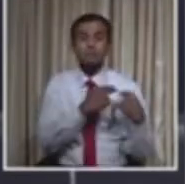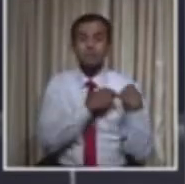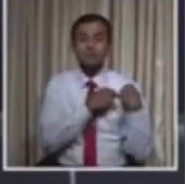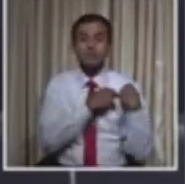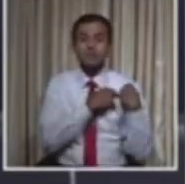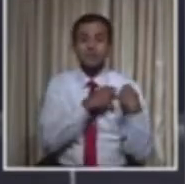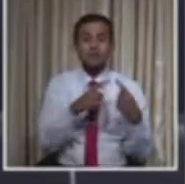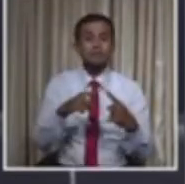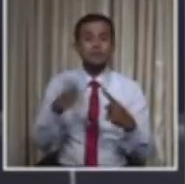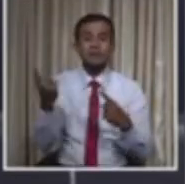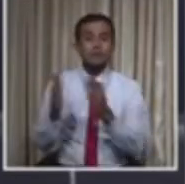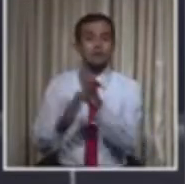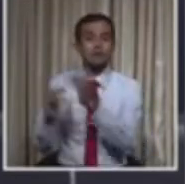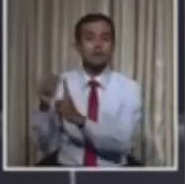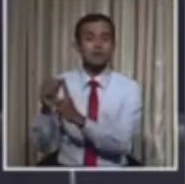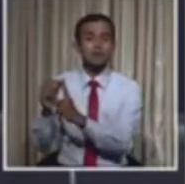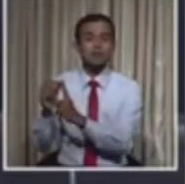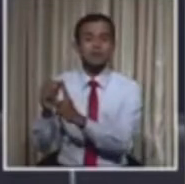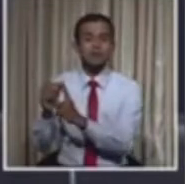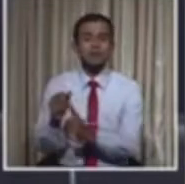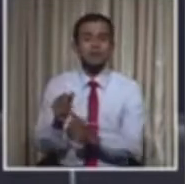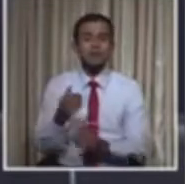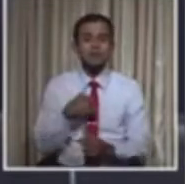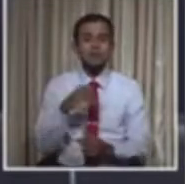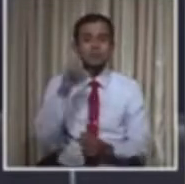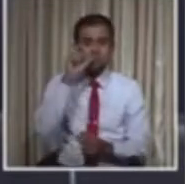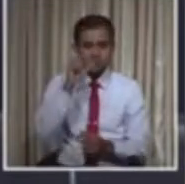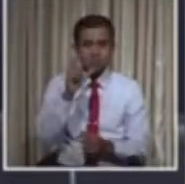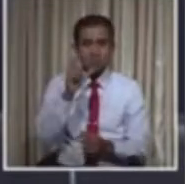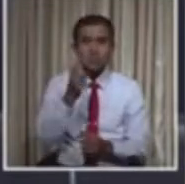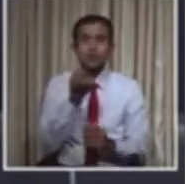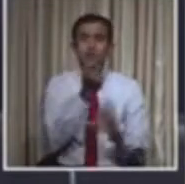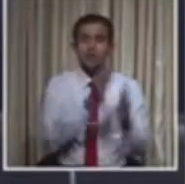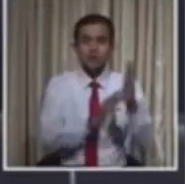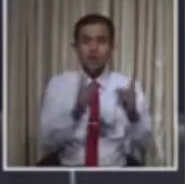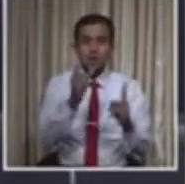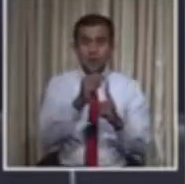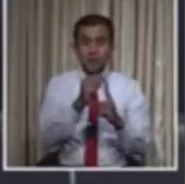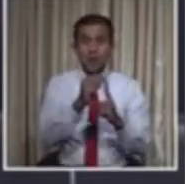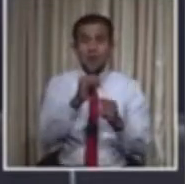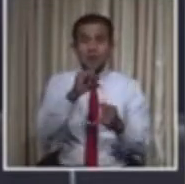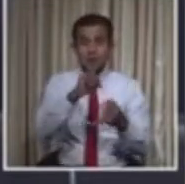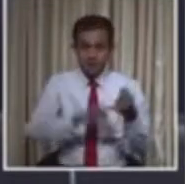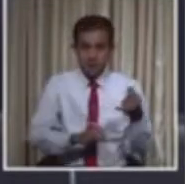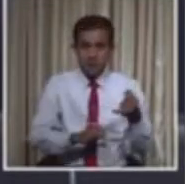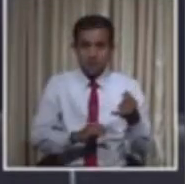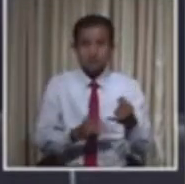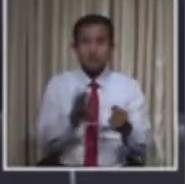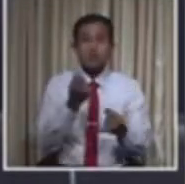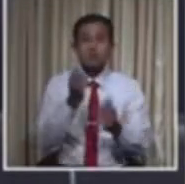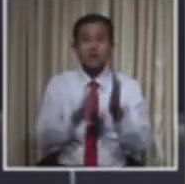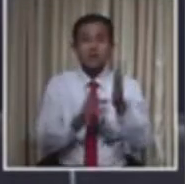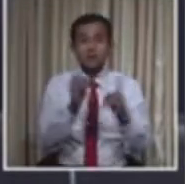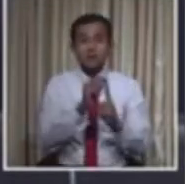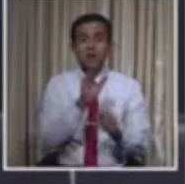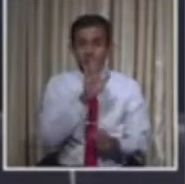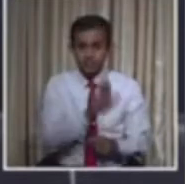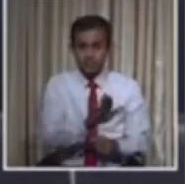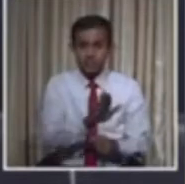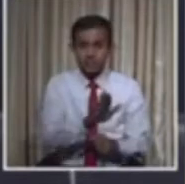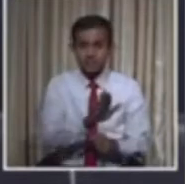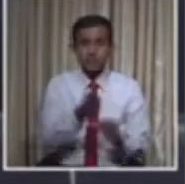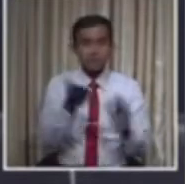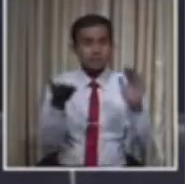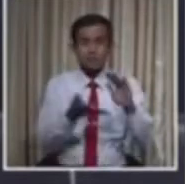තියෙන්නේ වෙනත් ඇමතිවරයෙක්ට ඉතින් එහෙනම් අපි බලා ගන්න ඕන මුදල් ඇමතිතුමා මේ මුදල් අමාත්‍යාංශයේ ලේකම් මුදල් ඇමතිතුමාගේ